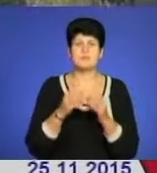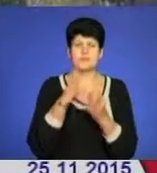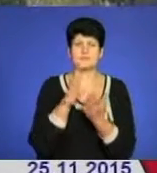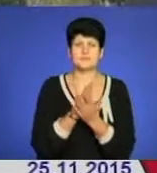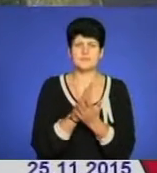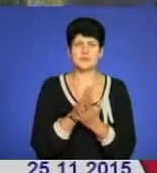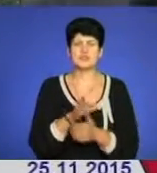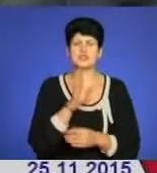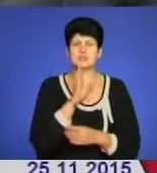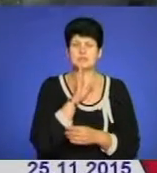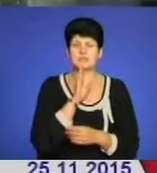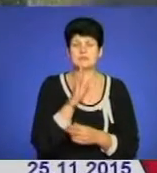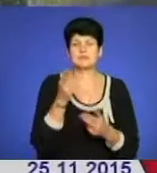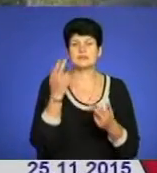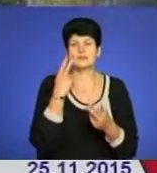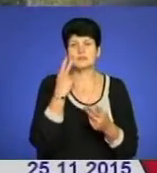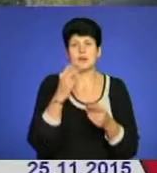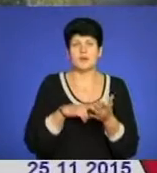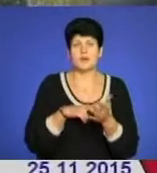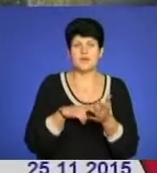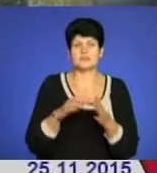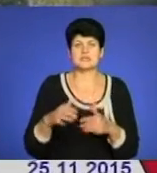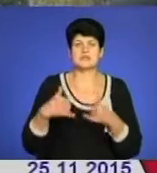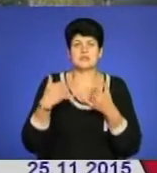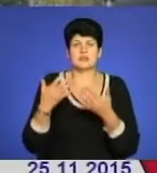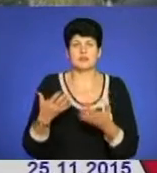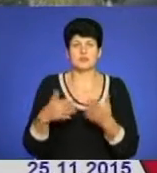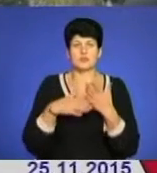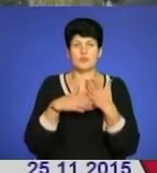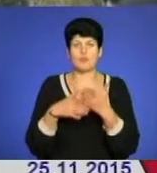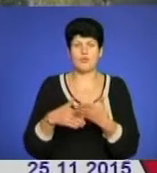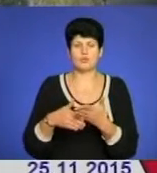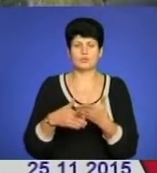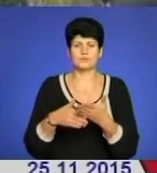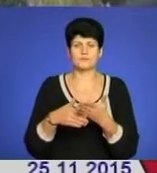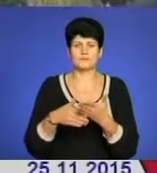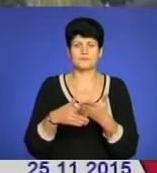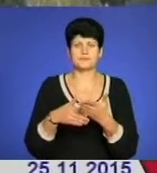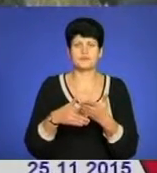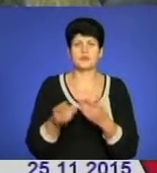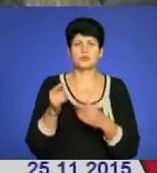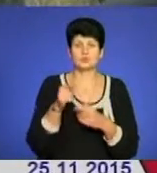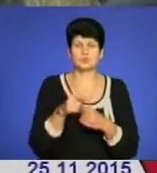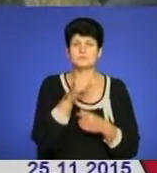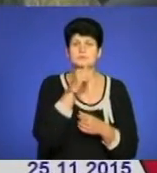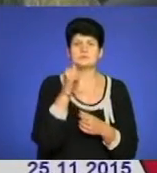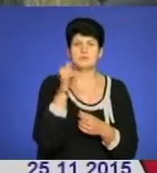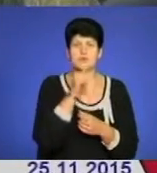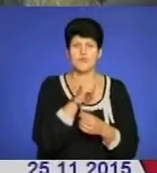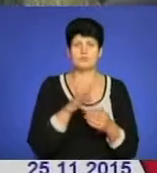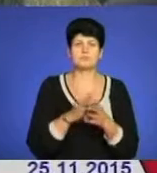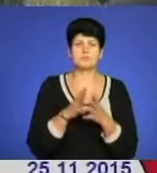Жінки зазвичай або бояться звертатися, або не звертаються за допомогою, тому приховують